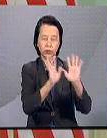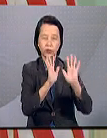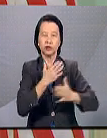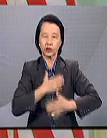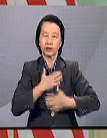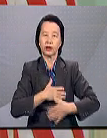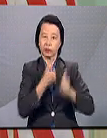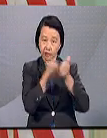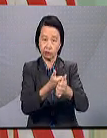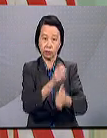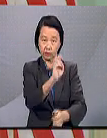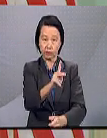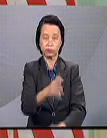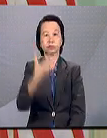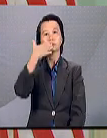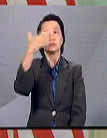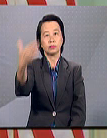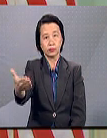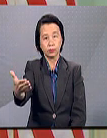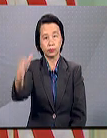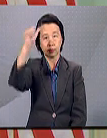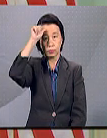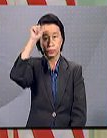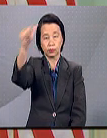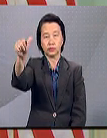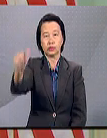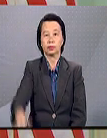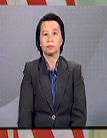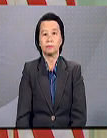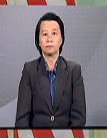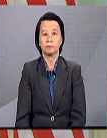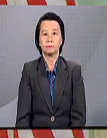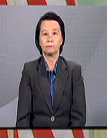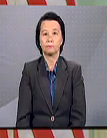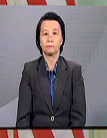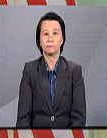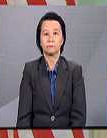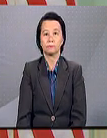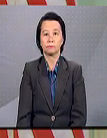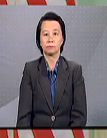lakukan sekarang. Terima kasih. Assalamualaikum warahmatullahi wabarakatuh.